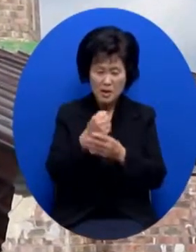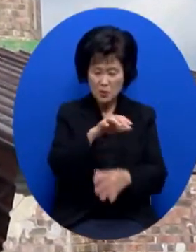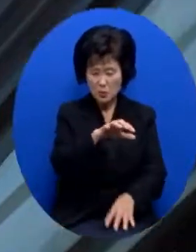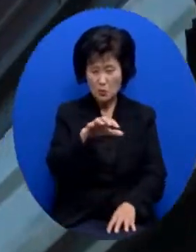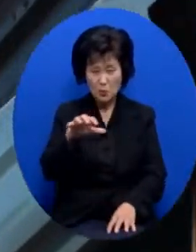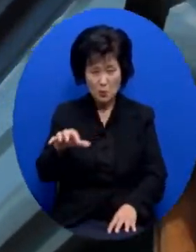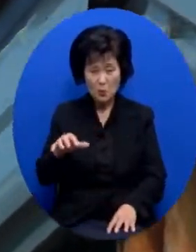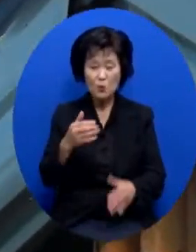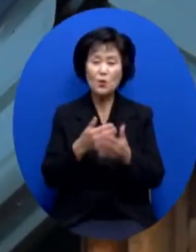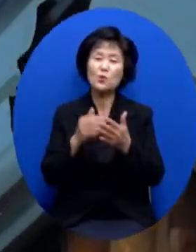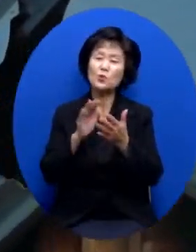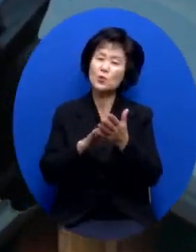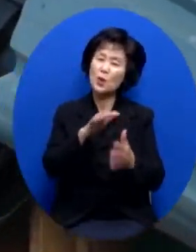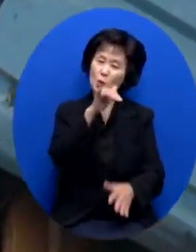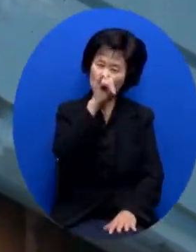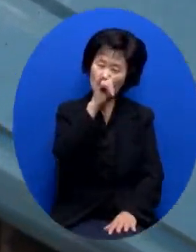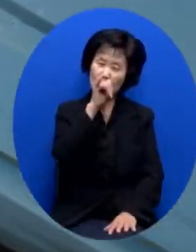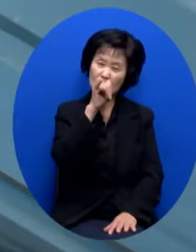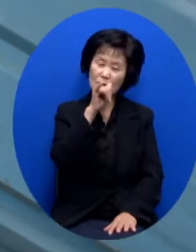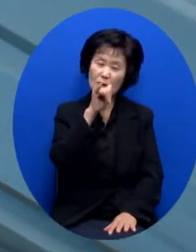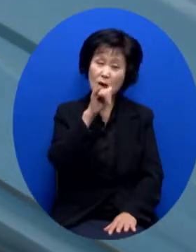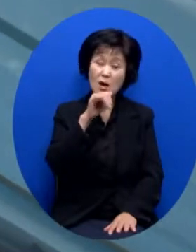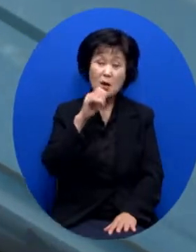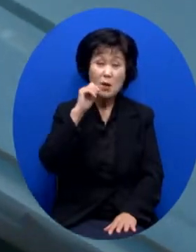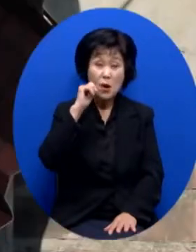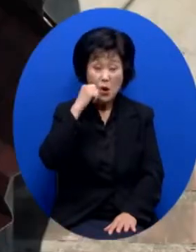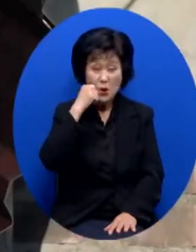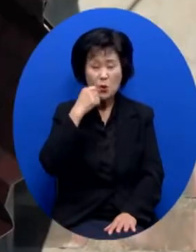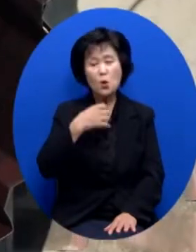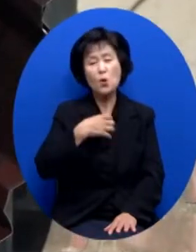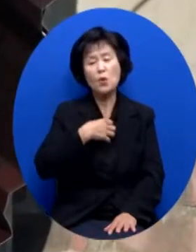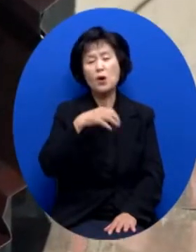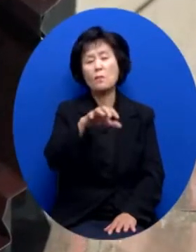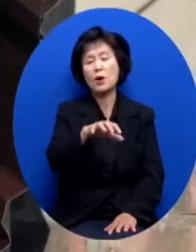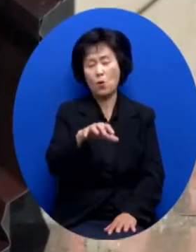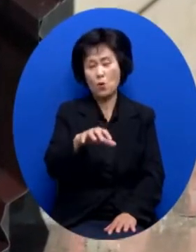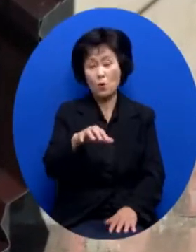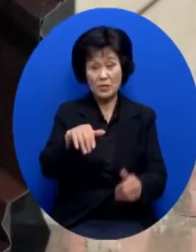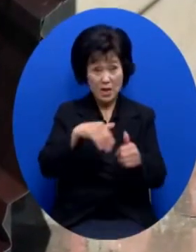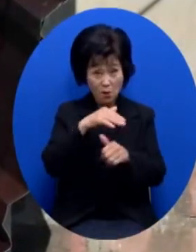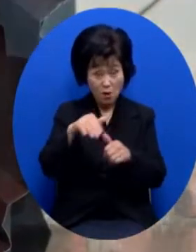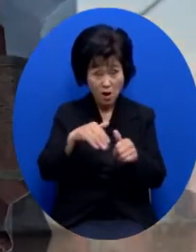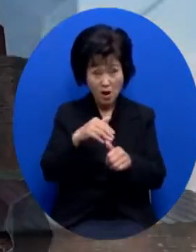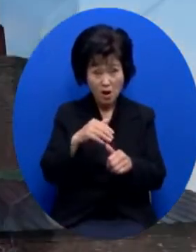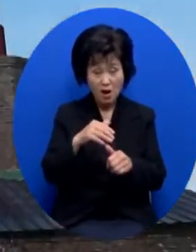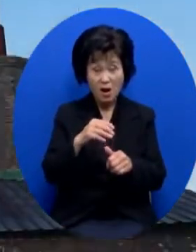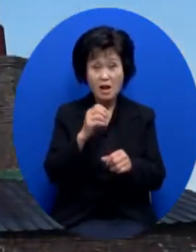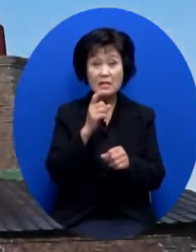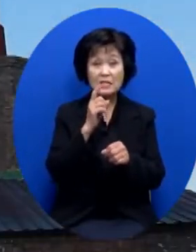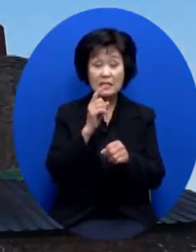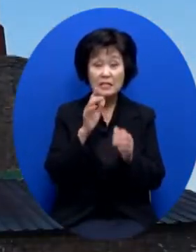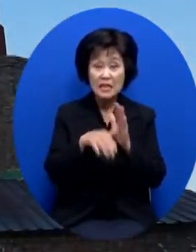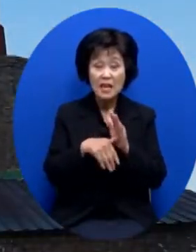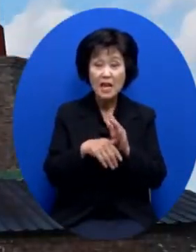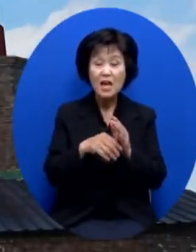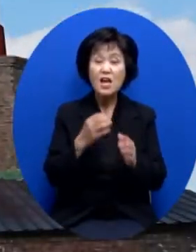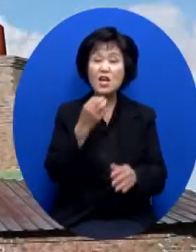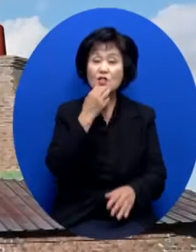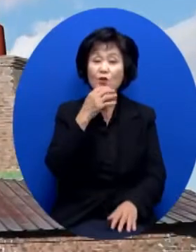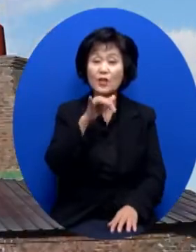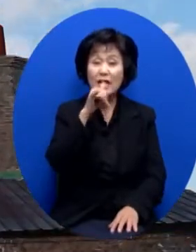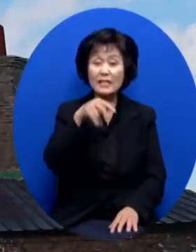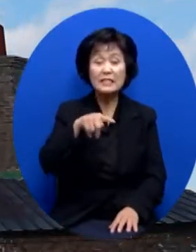오래되어서 상당히 어려운 위험한 상황이 있어서 마침 서울에 있는 상신교회